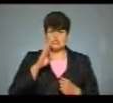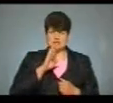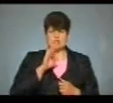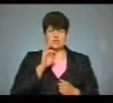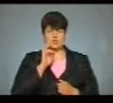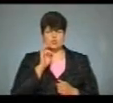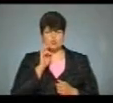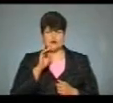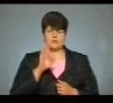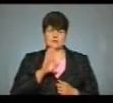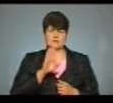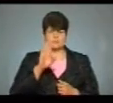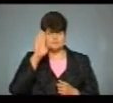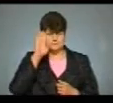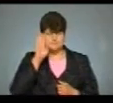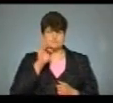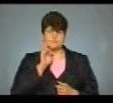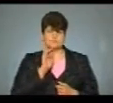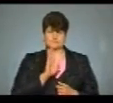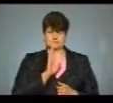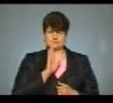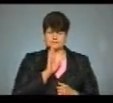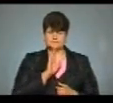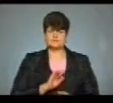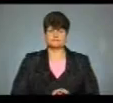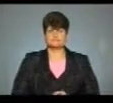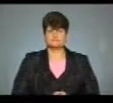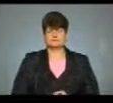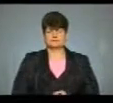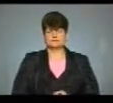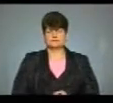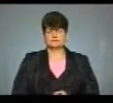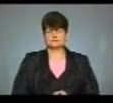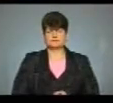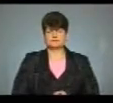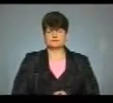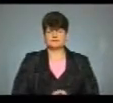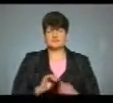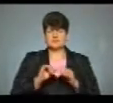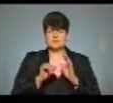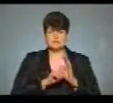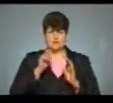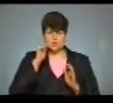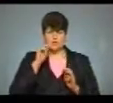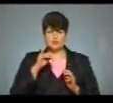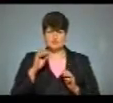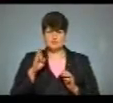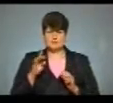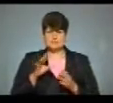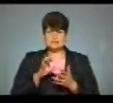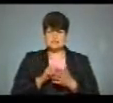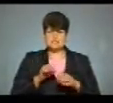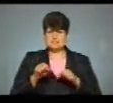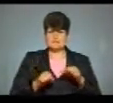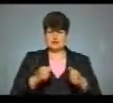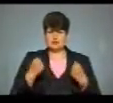юніорки. Як це відбувається – у сюжеті наших колег із Вінниці. 16-річний Юрій Щербань займається велоспортом